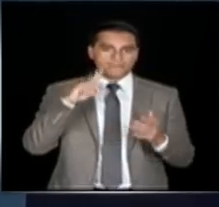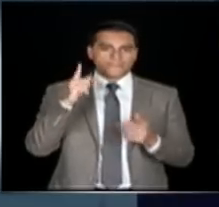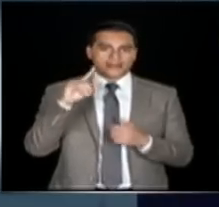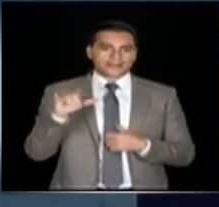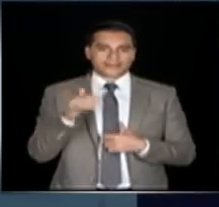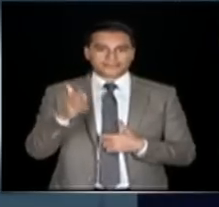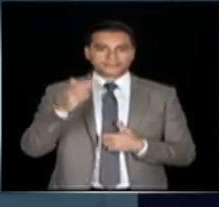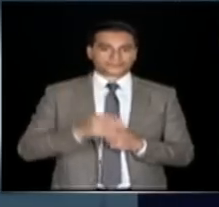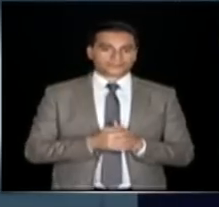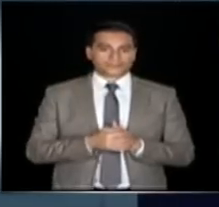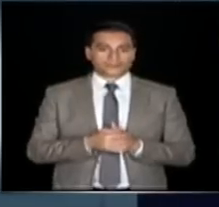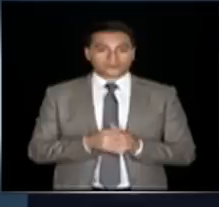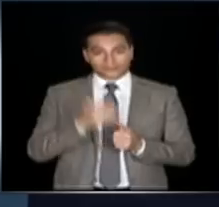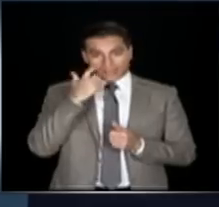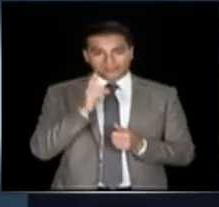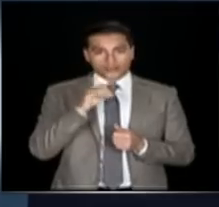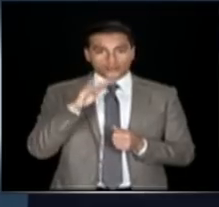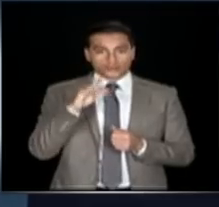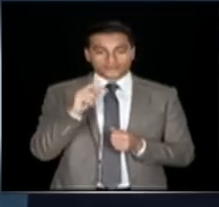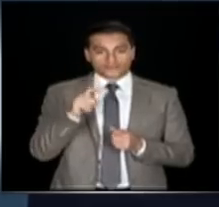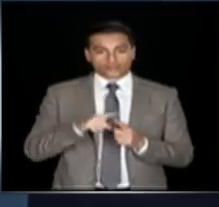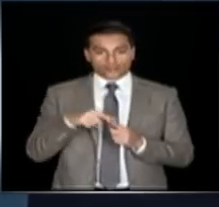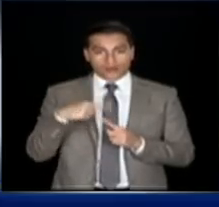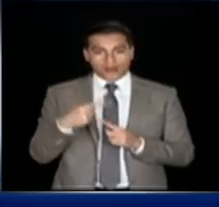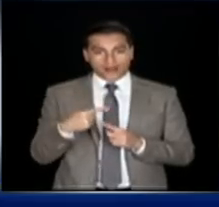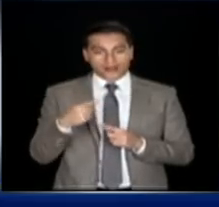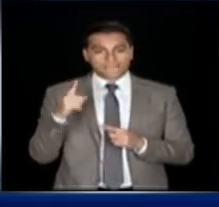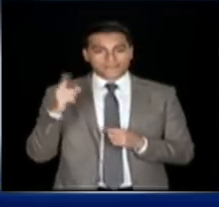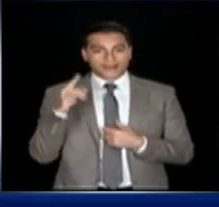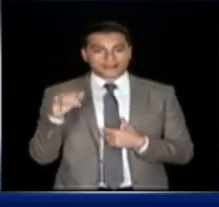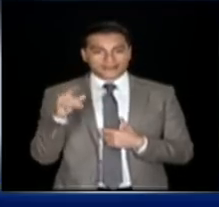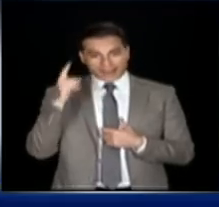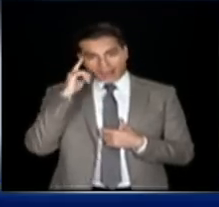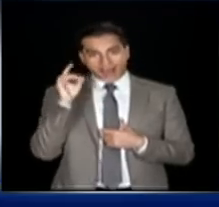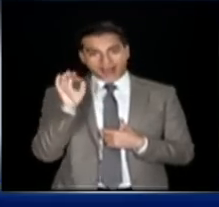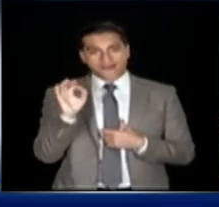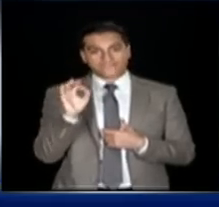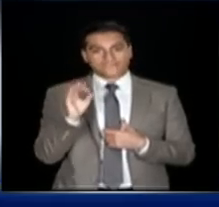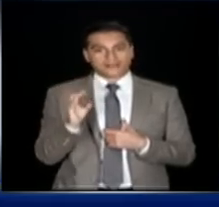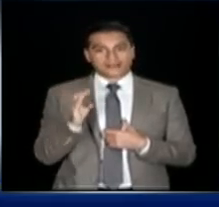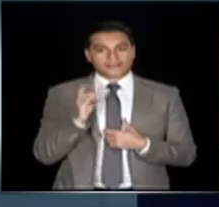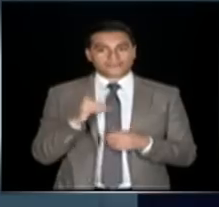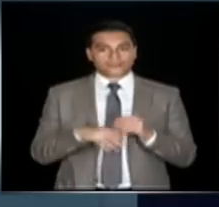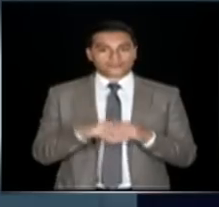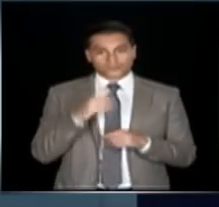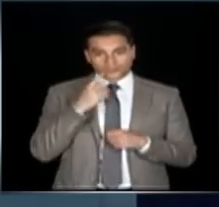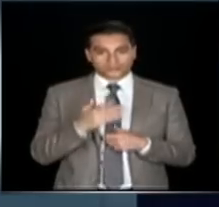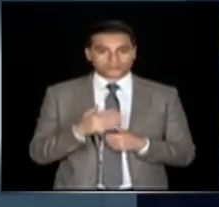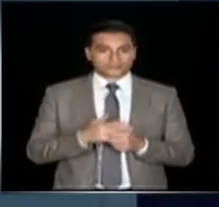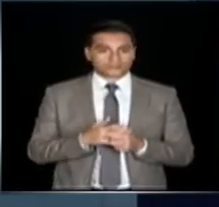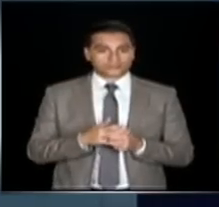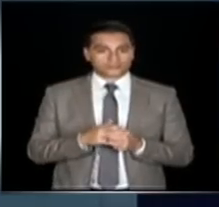البدري ويوسف. خلي بالك يا يوسف، السؤال اللي جاي البدري عنده اجابته. يوسف لاعب قوي، يوسف لاعب